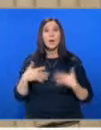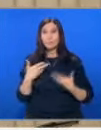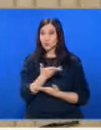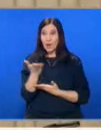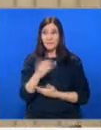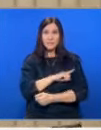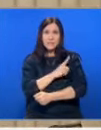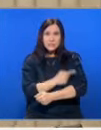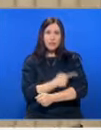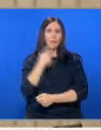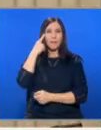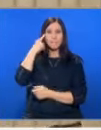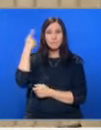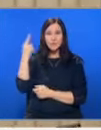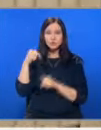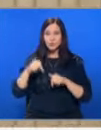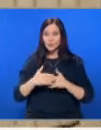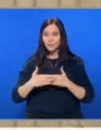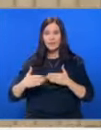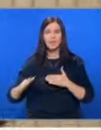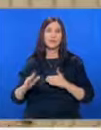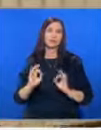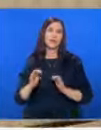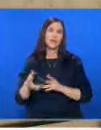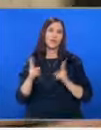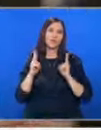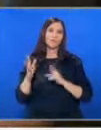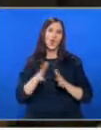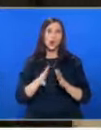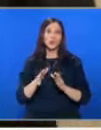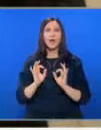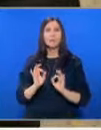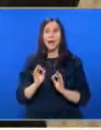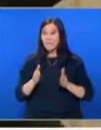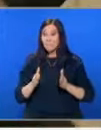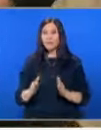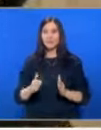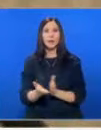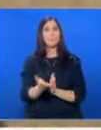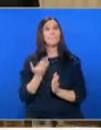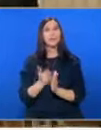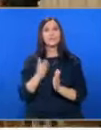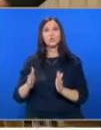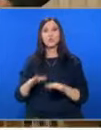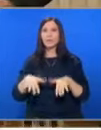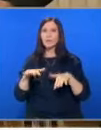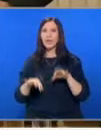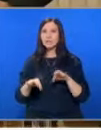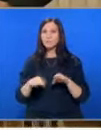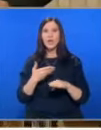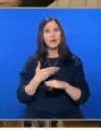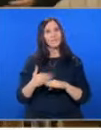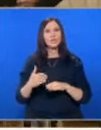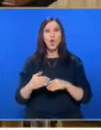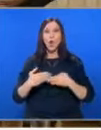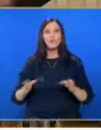Пожелаваме ви сила и мъдрост и от тук нататък нека да решават хората. Така пътят към предсрочни парламентарни избори вече е